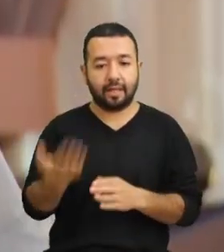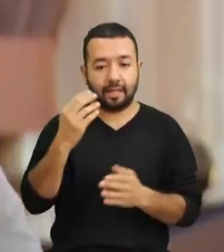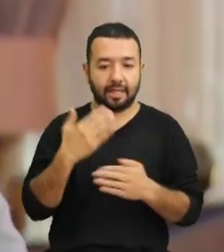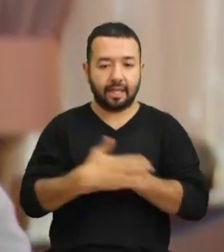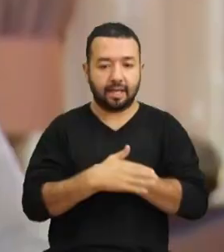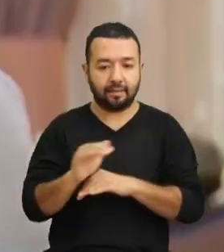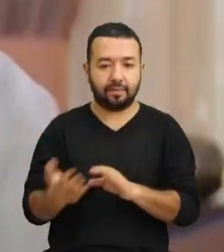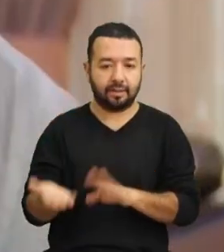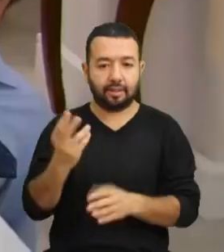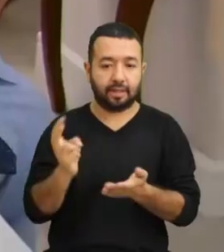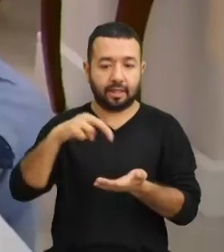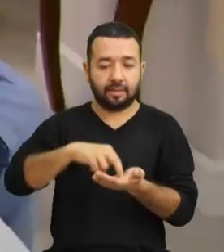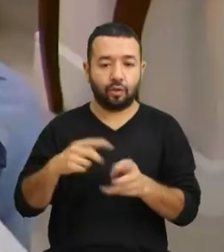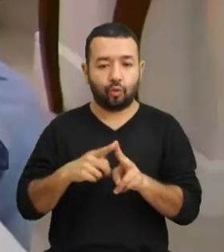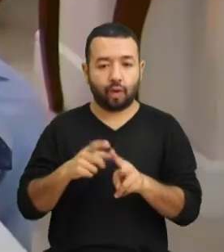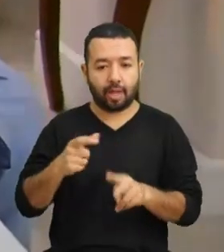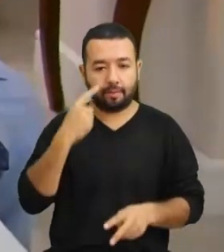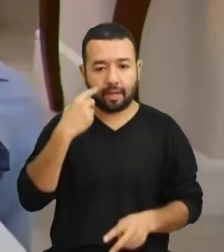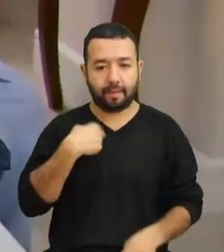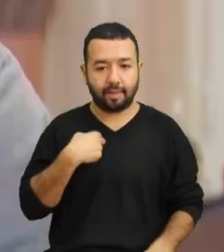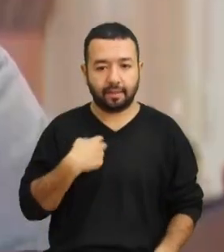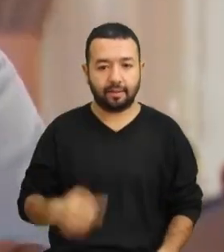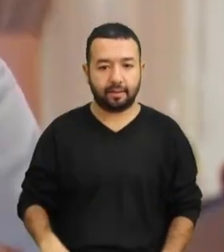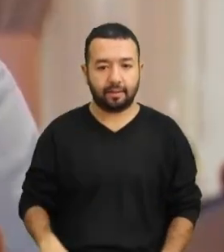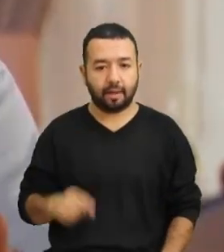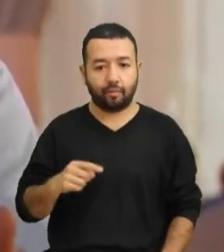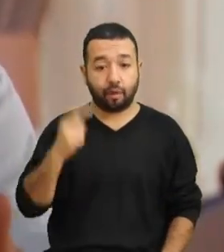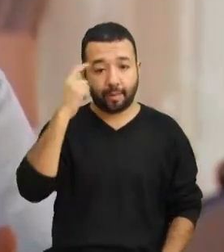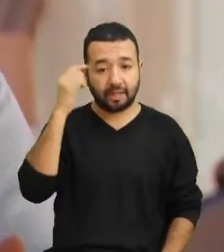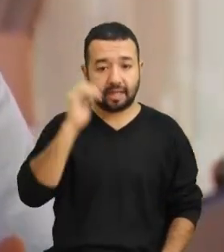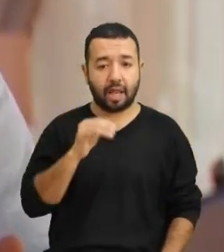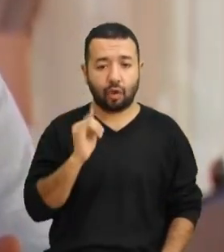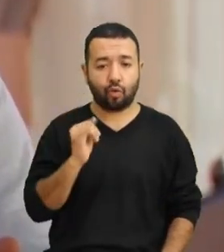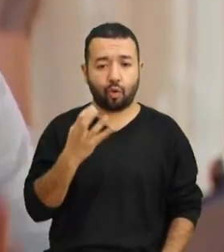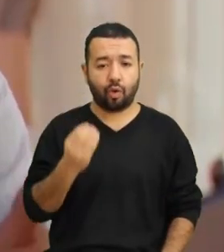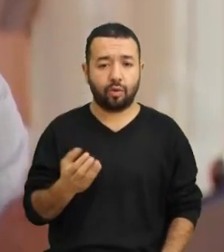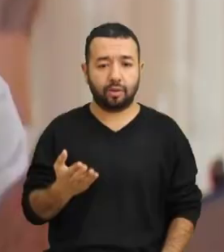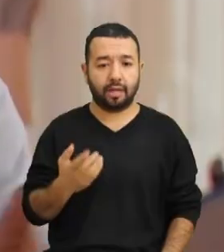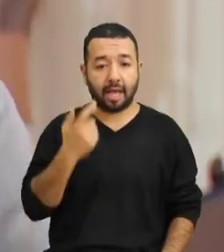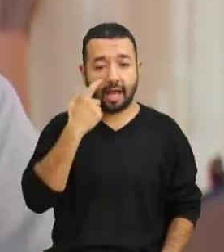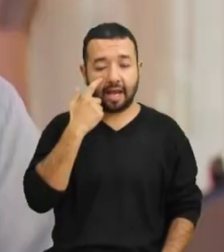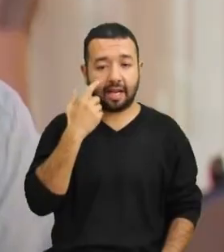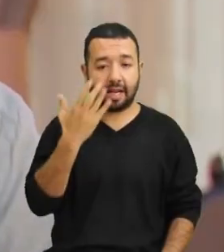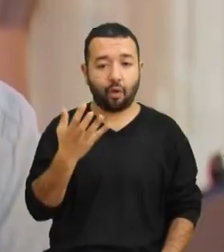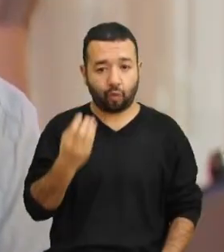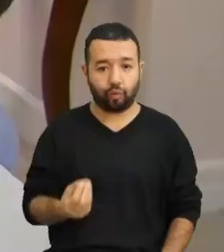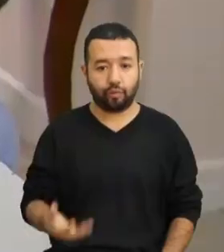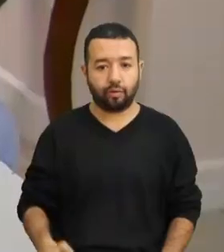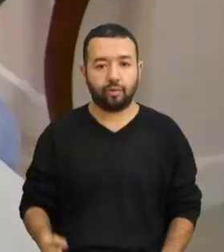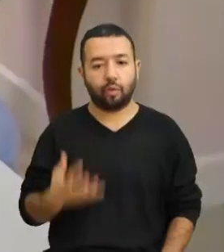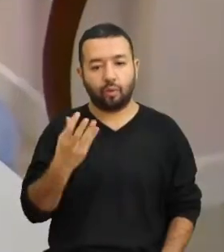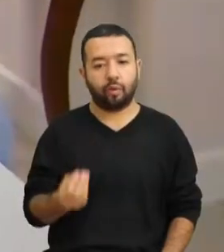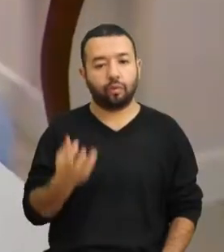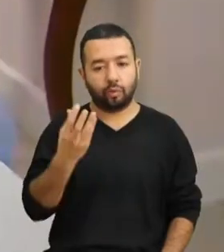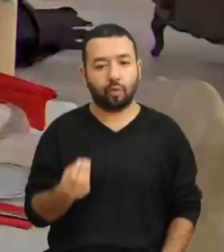yardım edin. Nurhan, bana bak. Bu başına gelen talihsizlikler hayırlara vesile oldu mu bari?